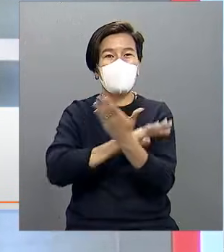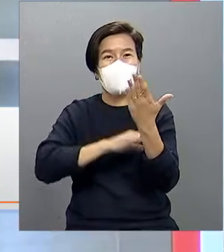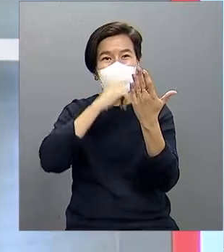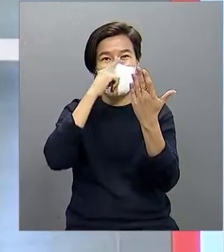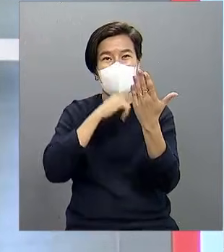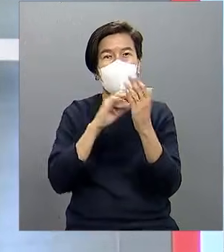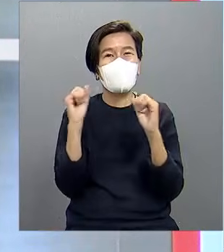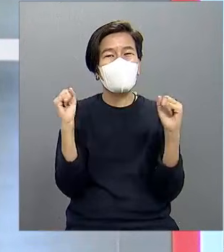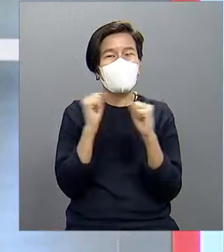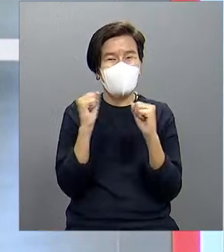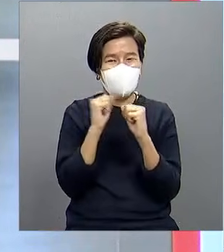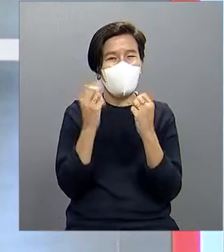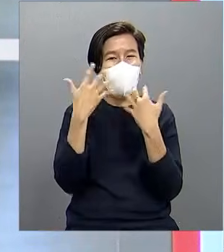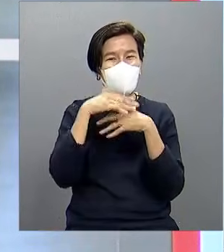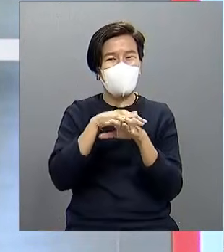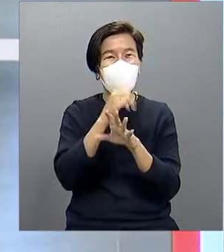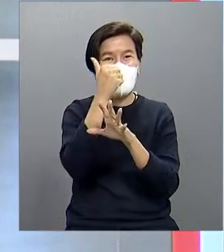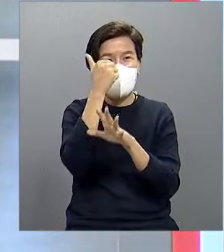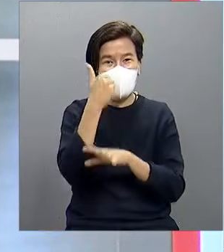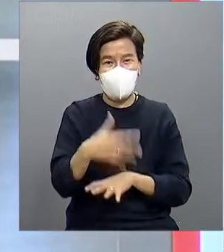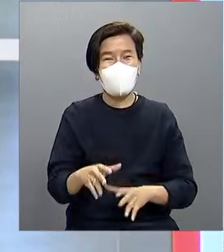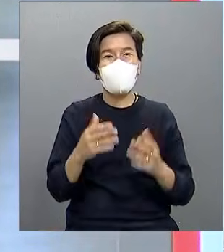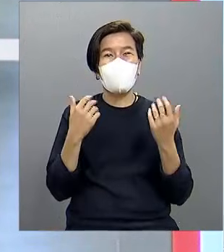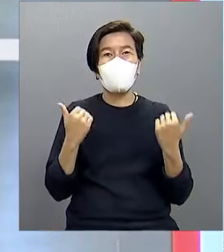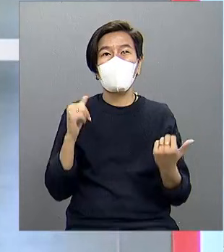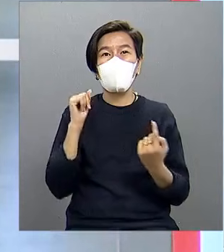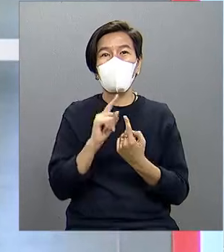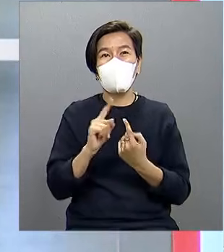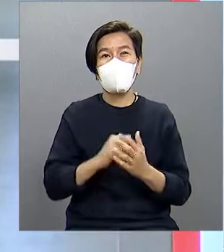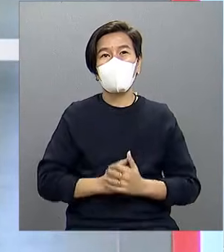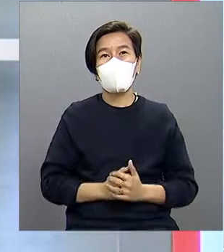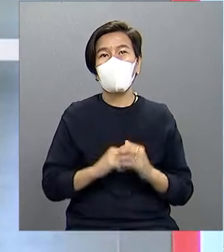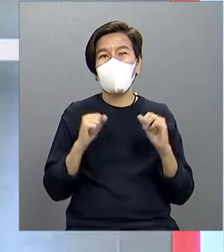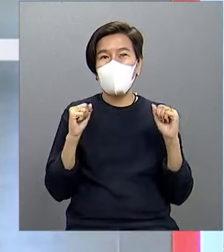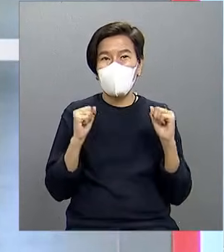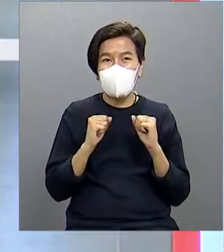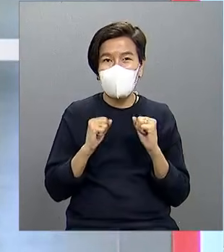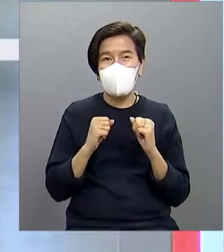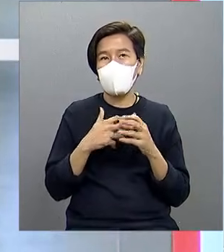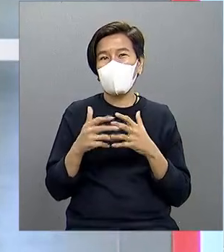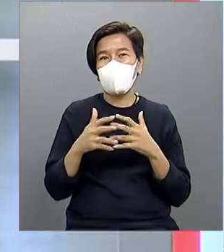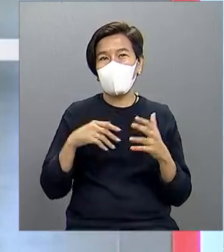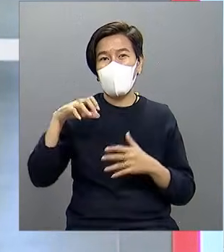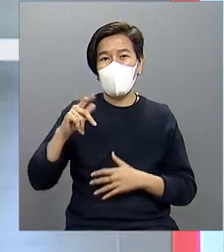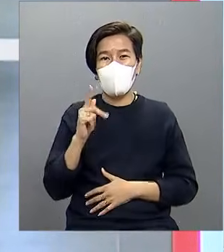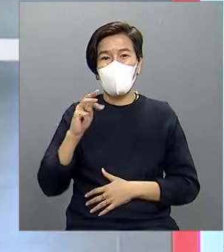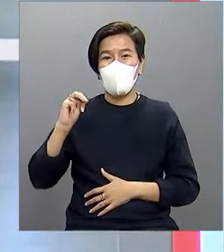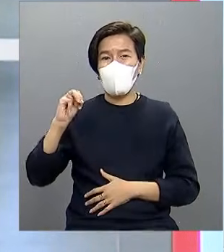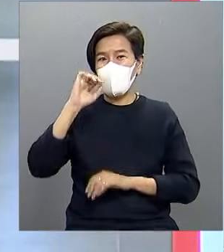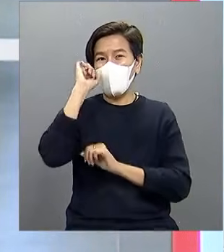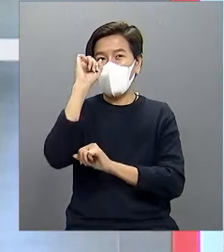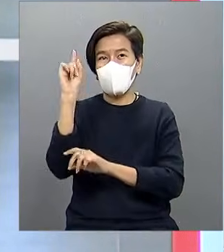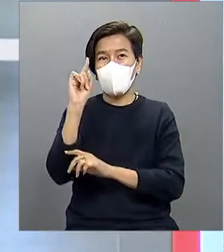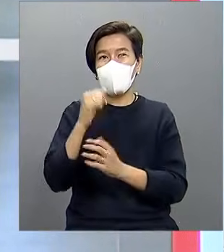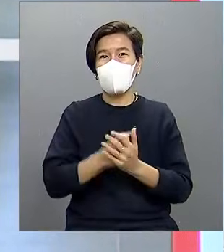การแล้วนะคะแต่ถ้าจะว่าไปคุณผู้ชมคะเรื่องของความหนาวบางทีเราไม่ต้องรอให้กรมอุตุประกาศค่ะเพราะแค่เงินในบัญชีเหลือไม่กี่บ